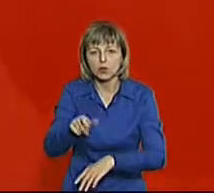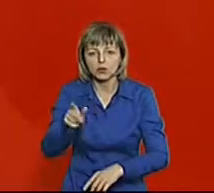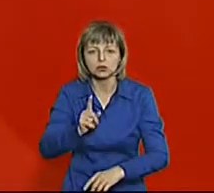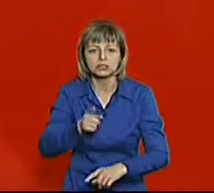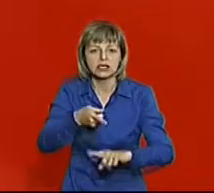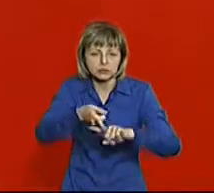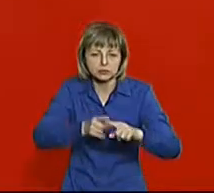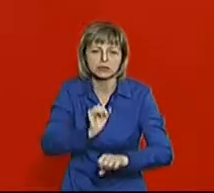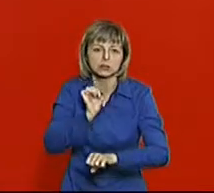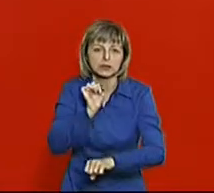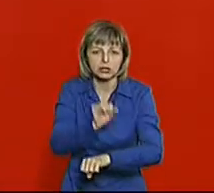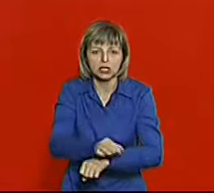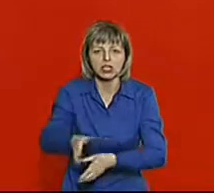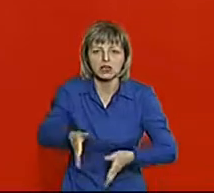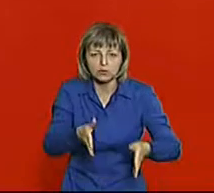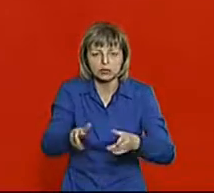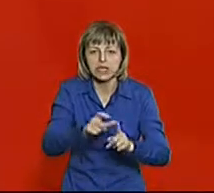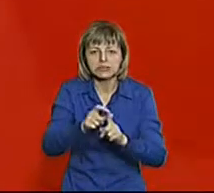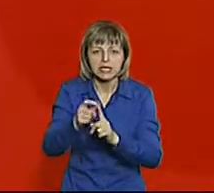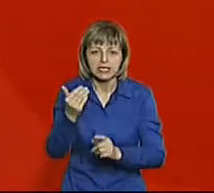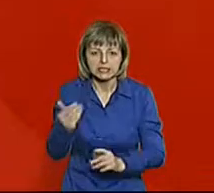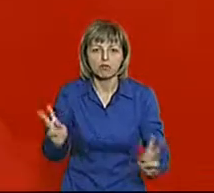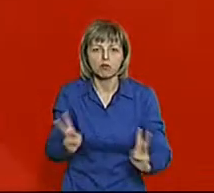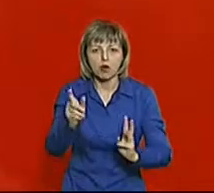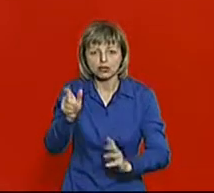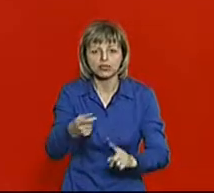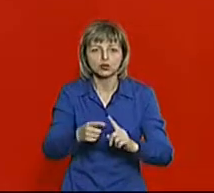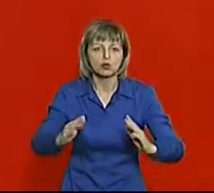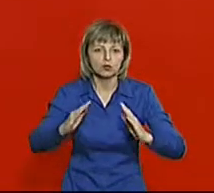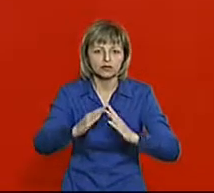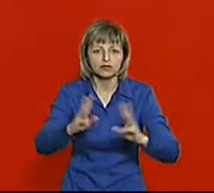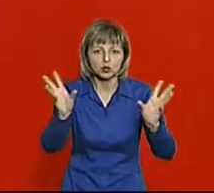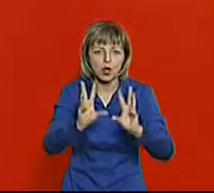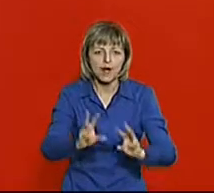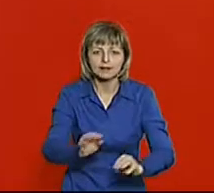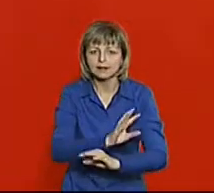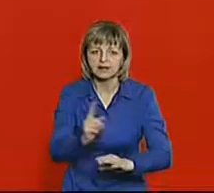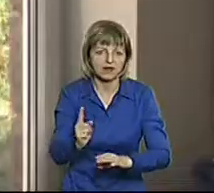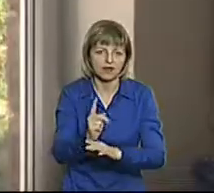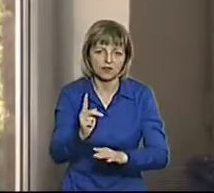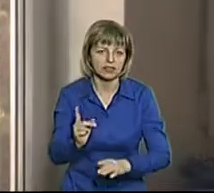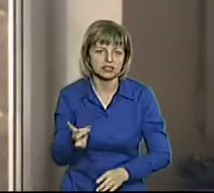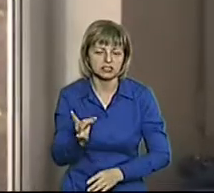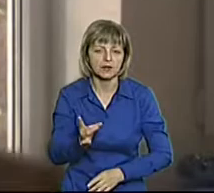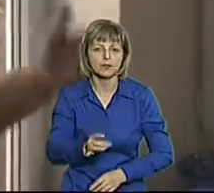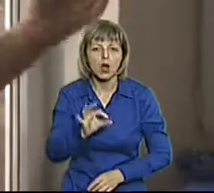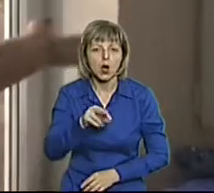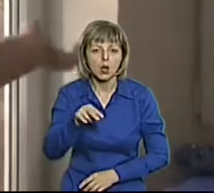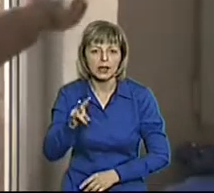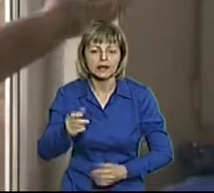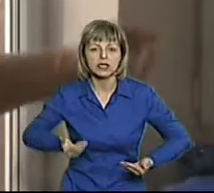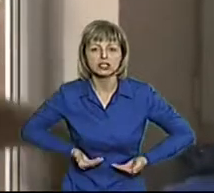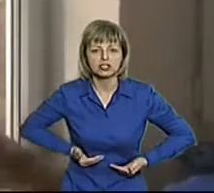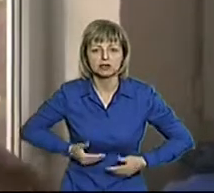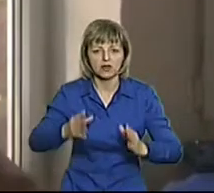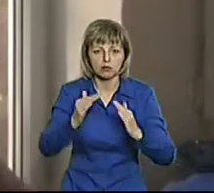перекрили рух вулицею. Зі слів пожежника Сергія Зданевича, цю будівлю гасять не вперше. Олена Шелест живе